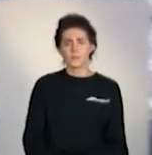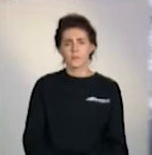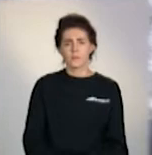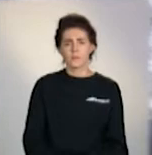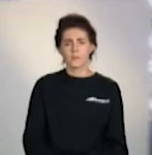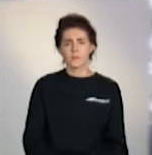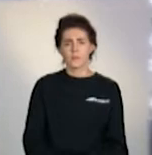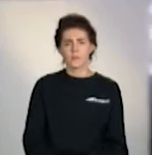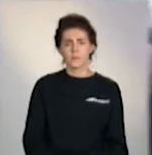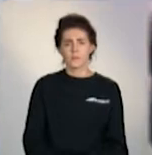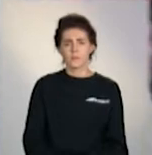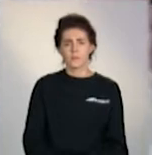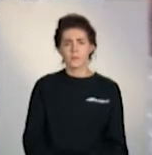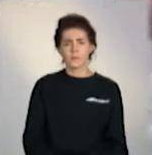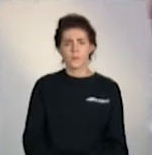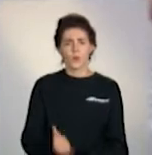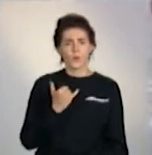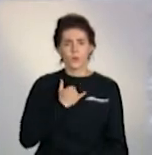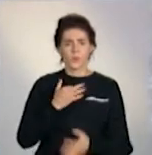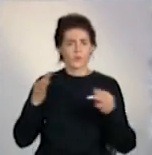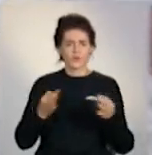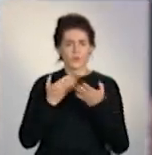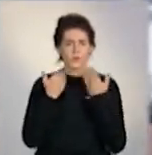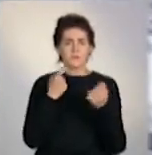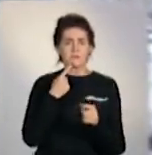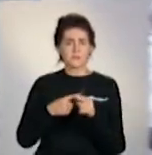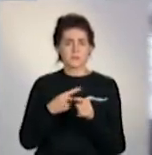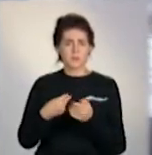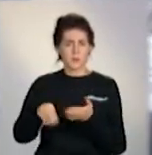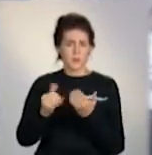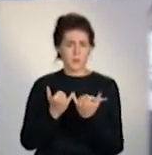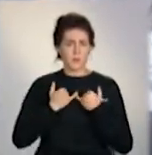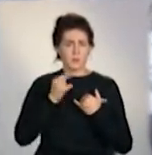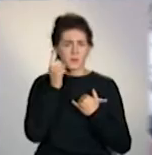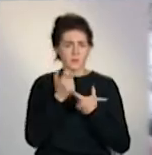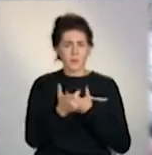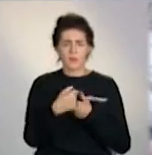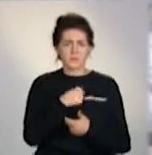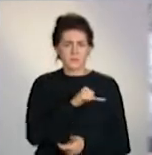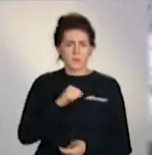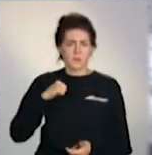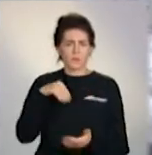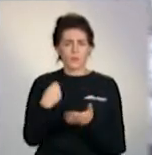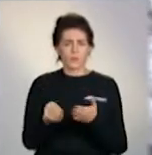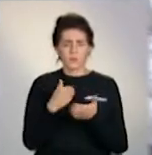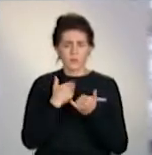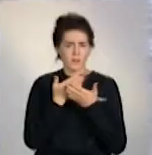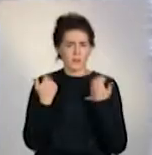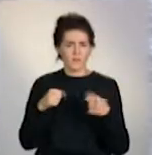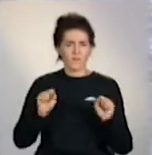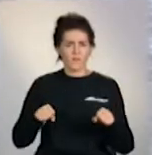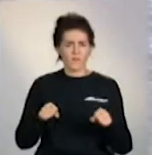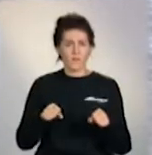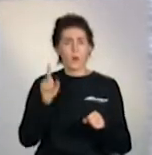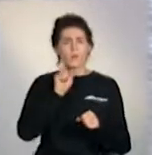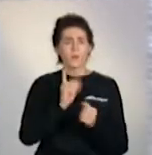немножко обновила. Більше нету нічого. Вот такой телефон. И приобрести вообще нет возможности. Пока